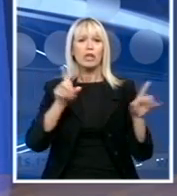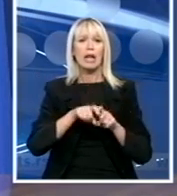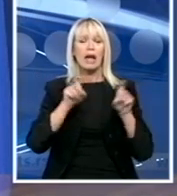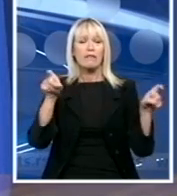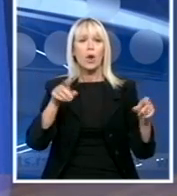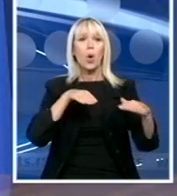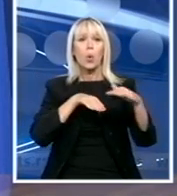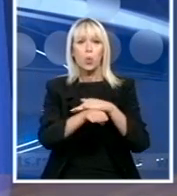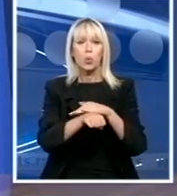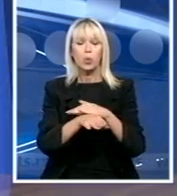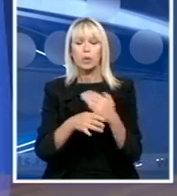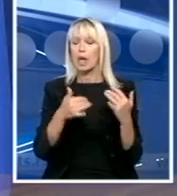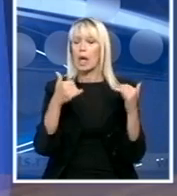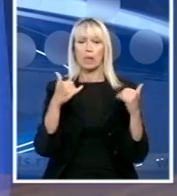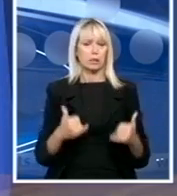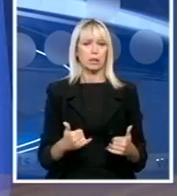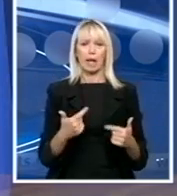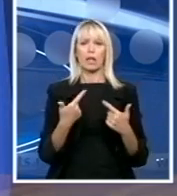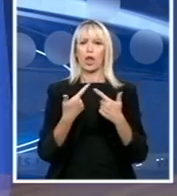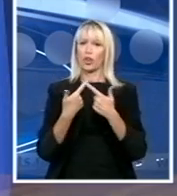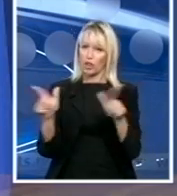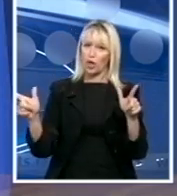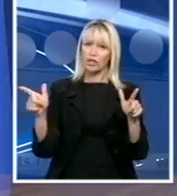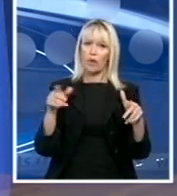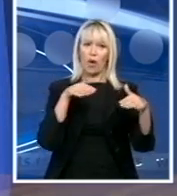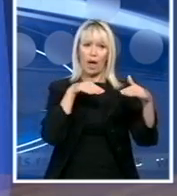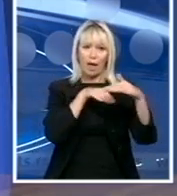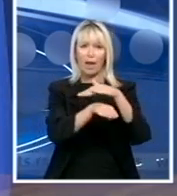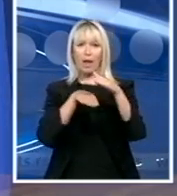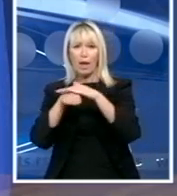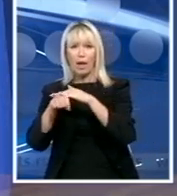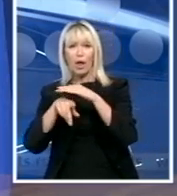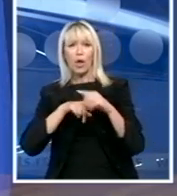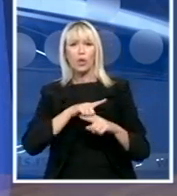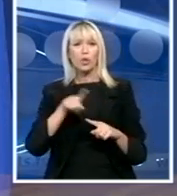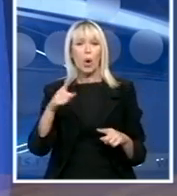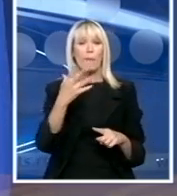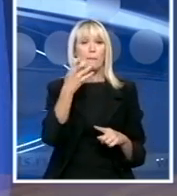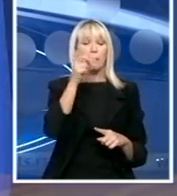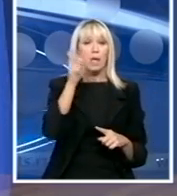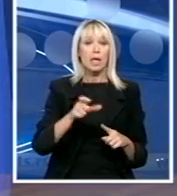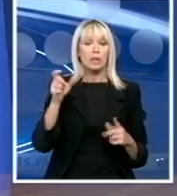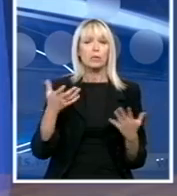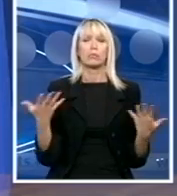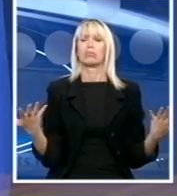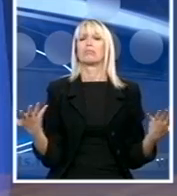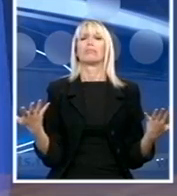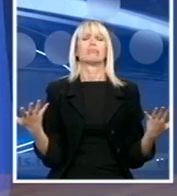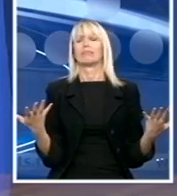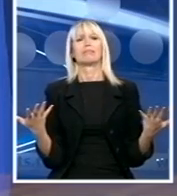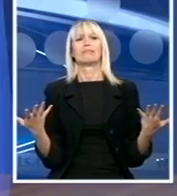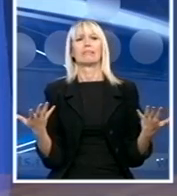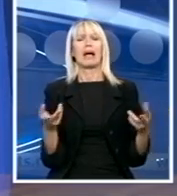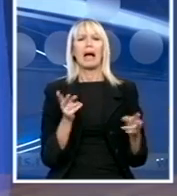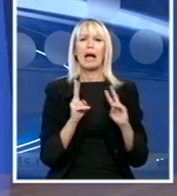dozvolu da se organizuju kulturne manifestacije sa ograničenjem do maksimalno 500 ljudi. Kako ste uopšte